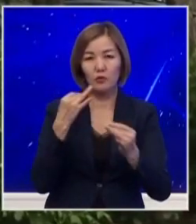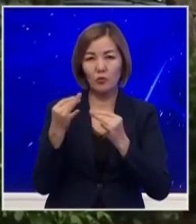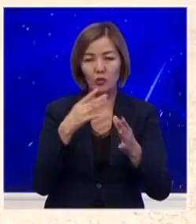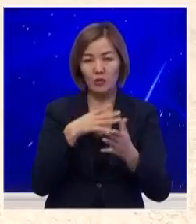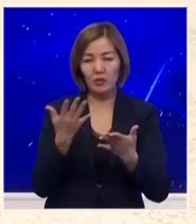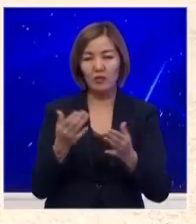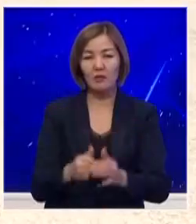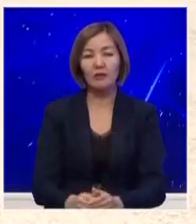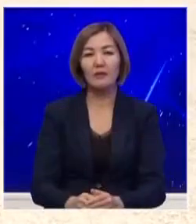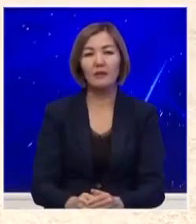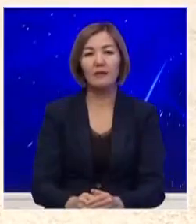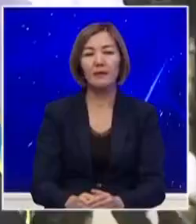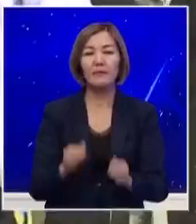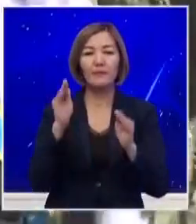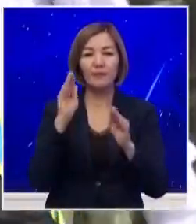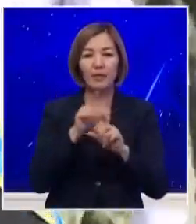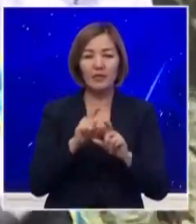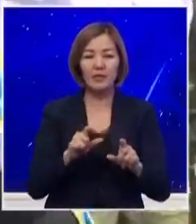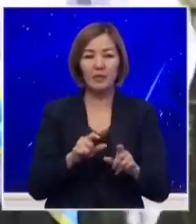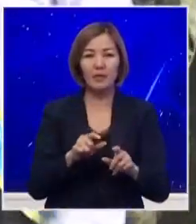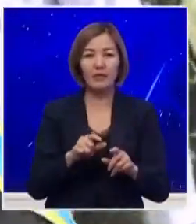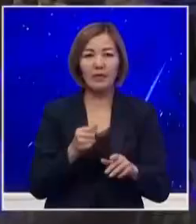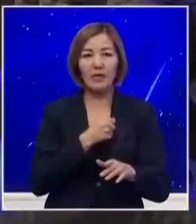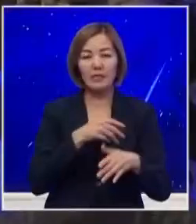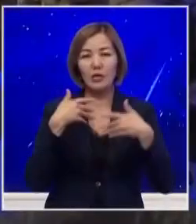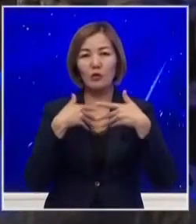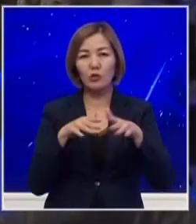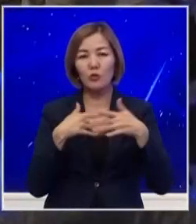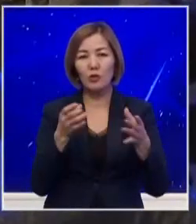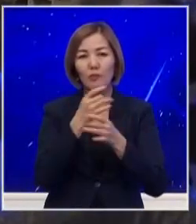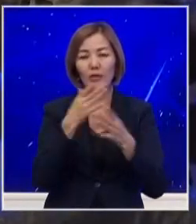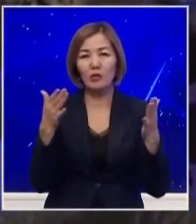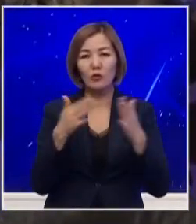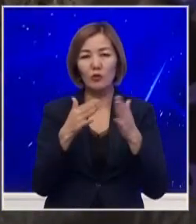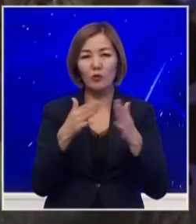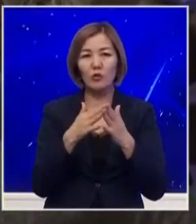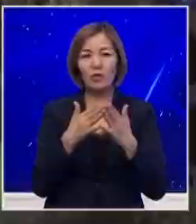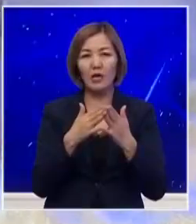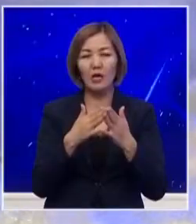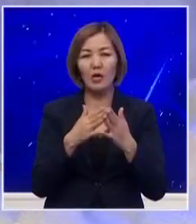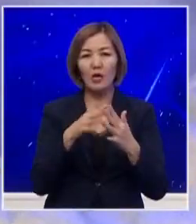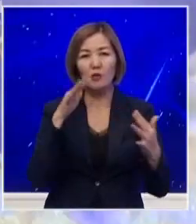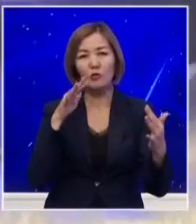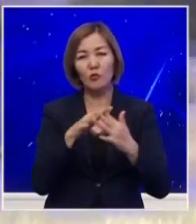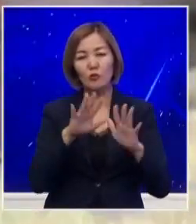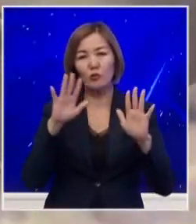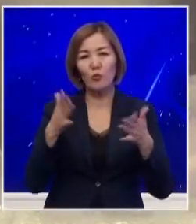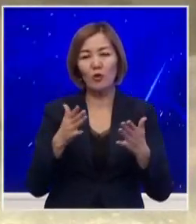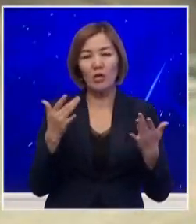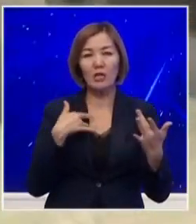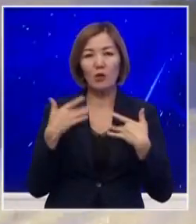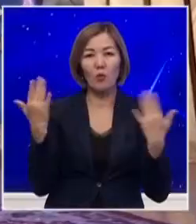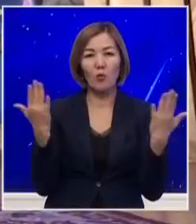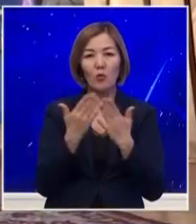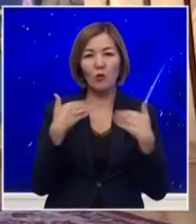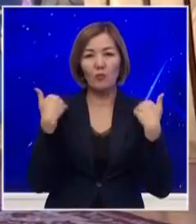өтіп тұрады. Мектеп оқушыларының әскери шеруінен кейін мәдениет үйінде тұрғындарға арнап кескілескен ұрыс алаңындағы оқиғалардан қойылым